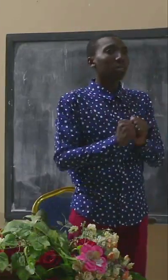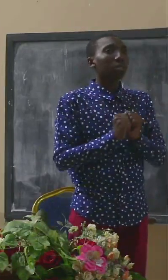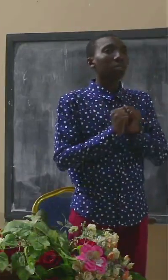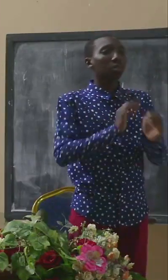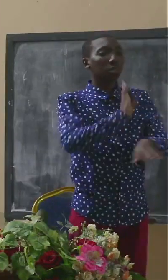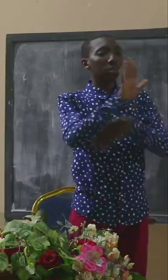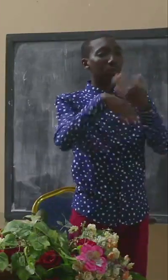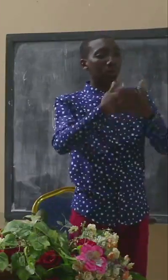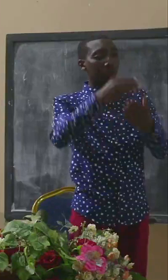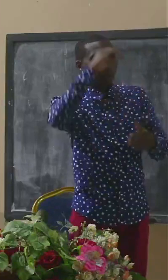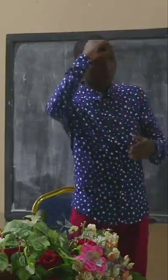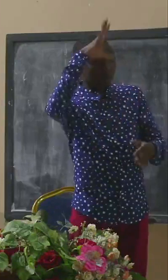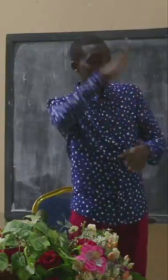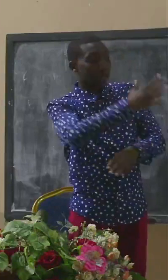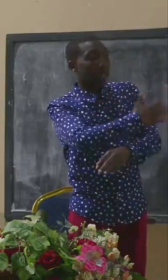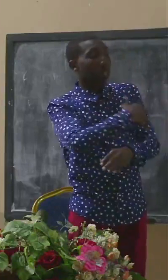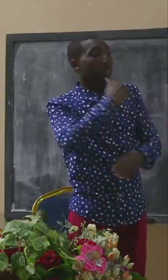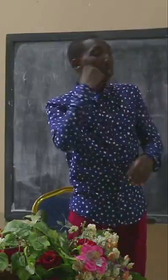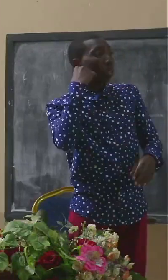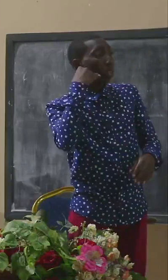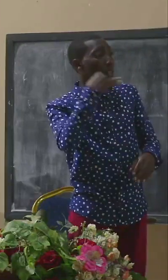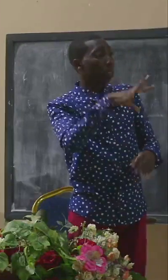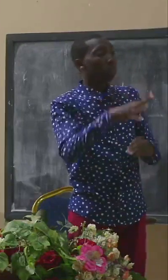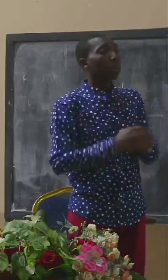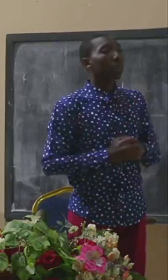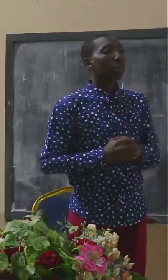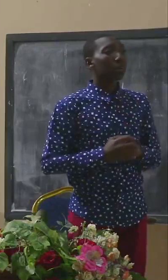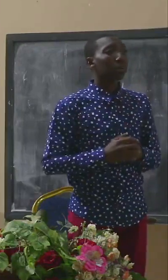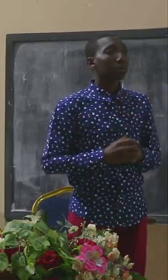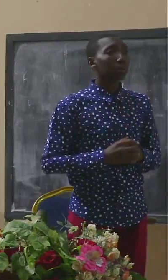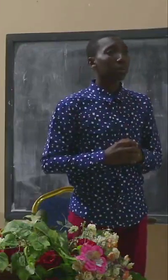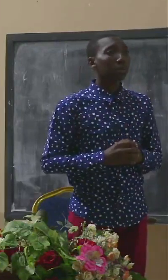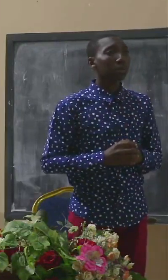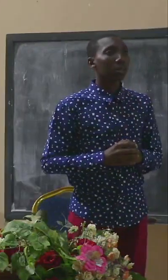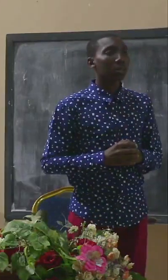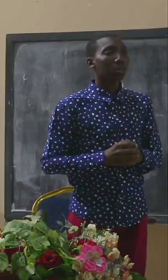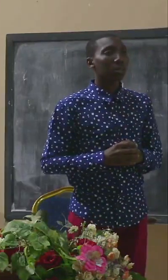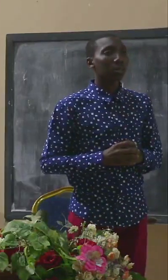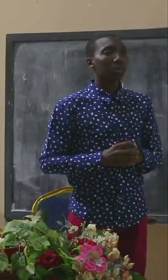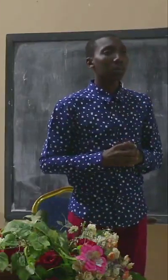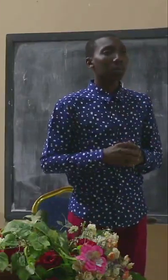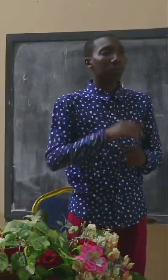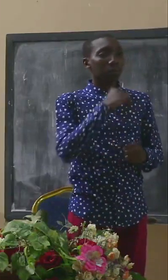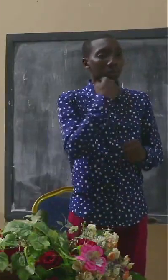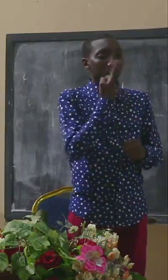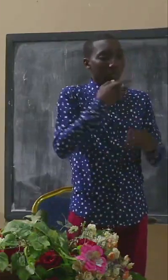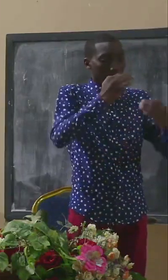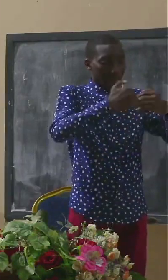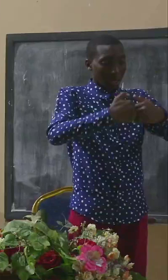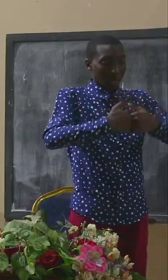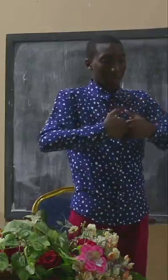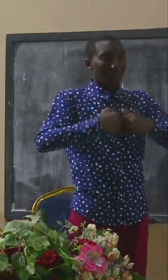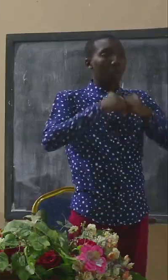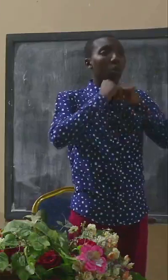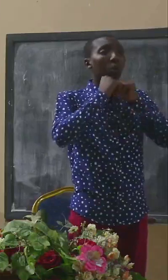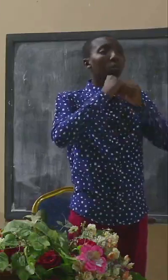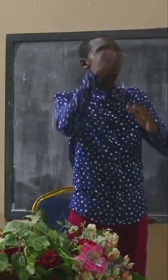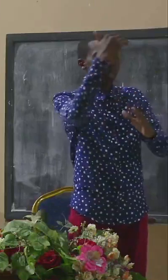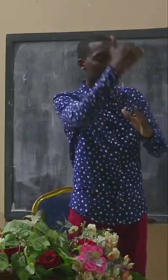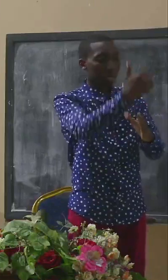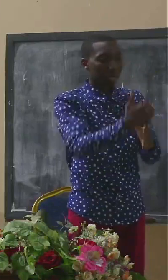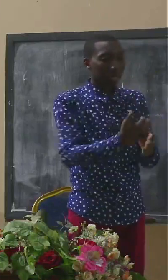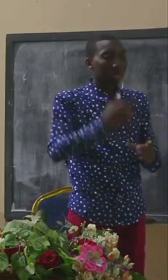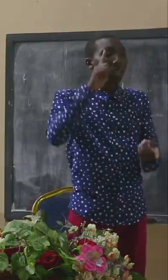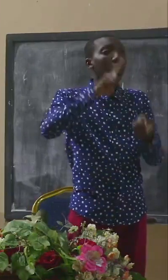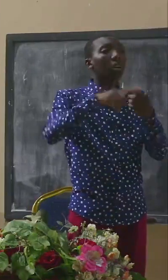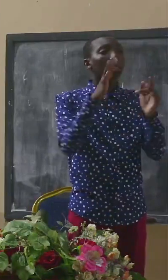les hommes. Et les femmes wanaume wote na wanawake wote qui n'ont pas cru en Jésus-Christ et